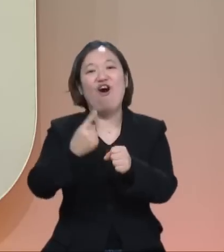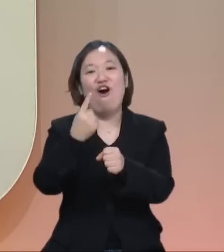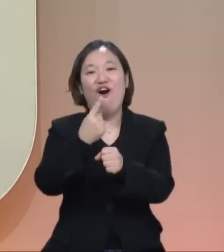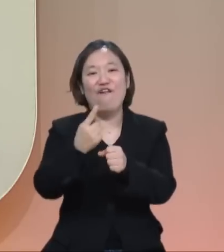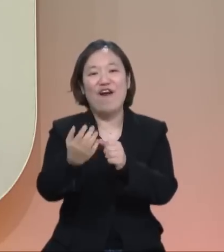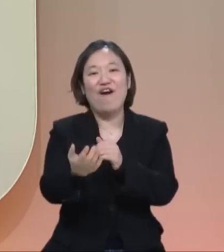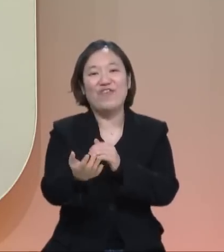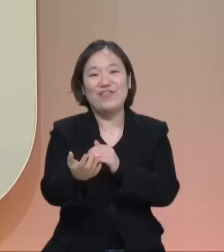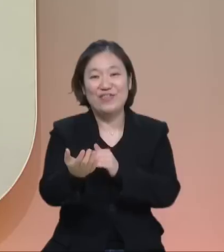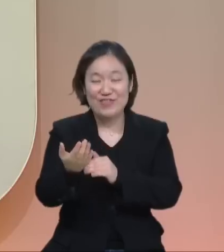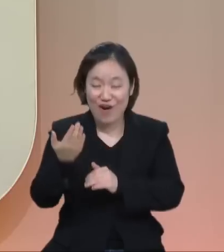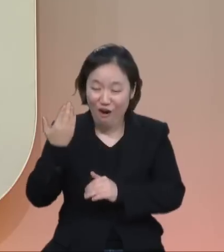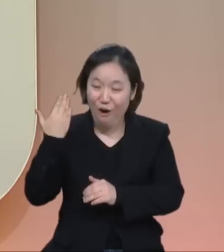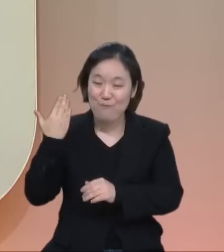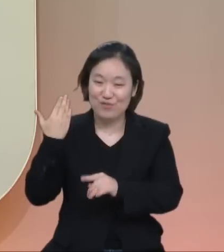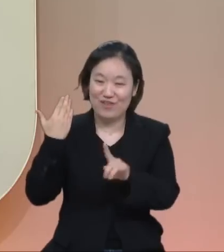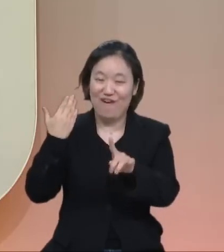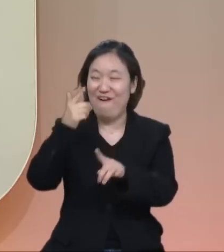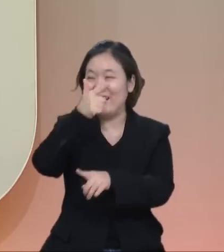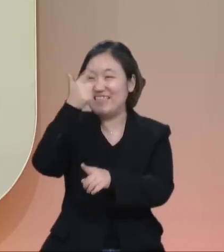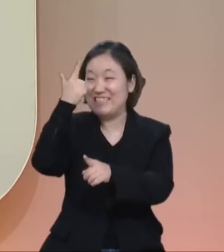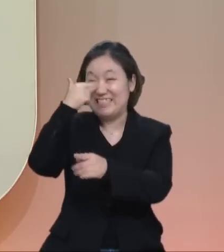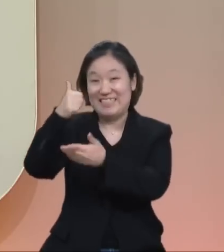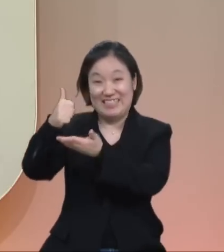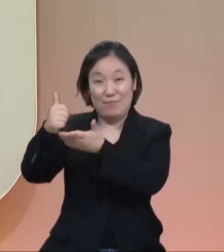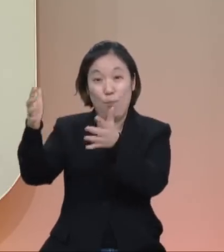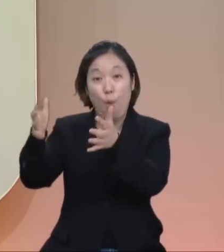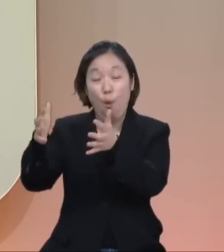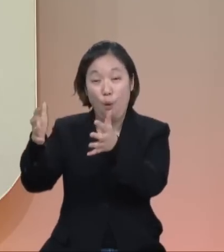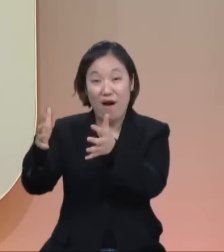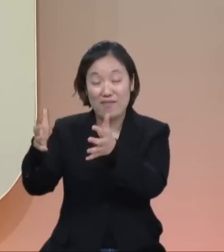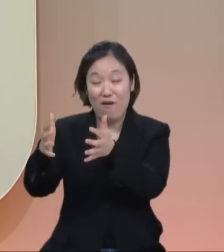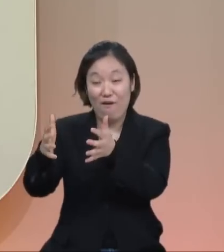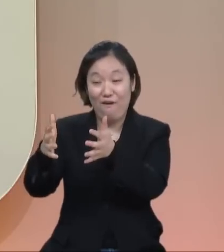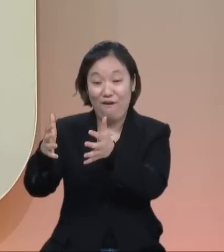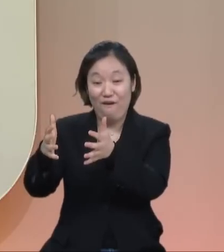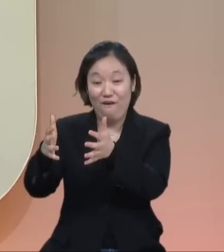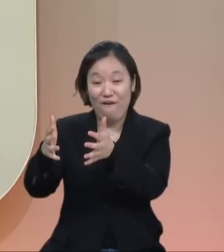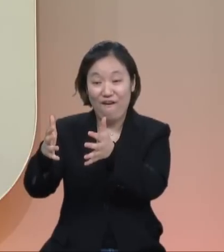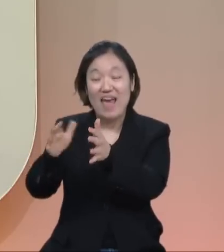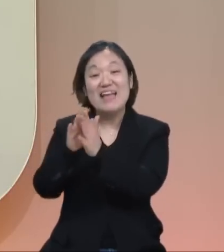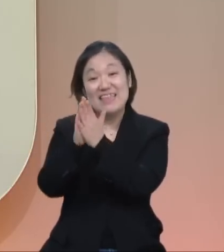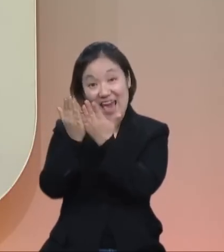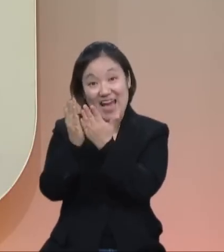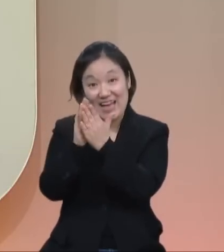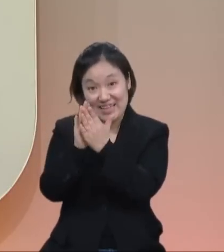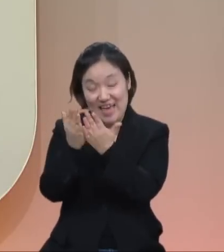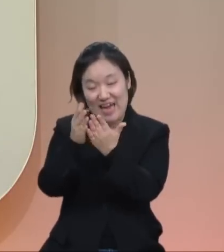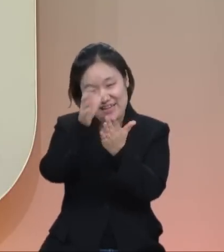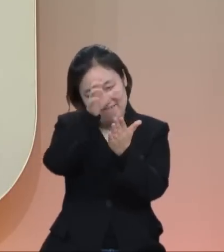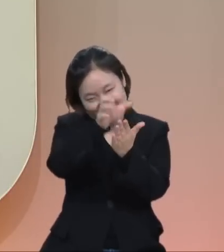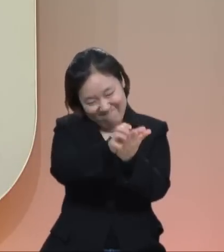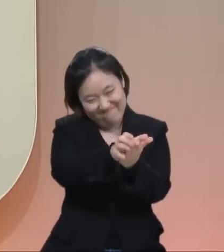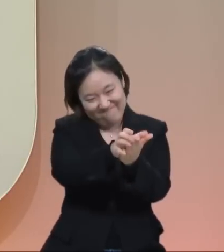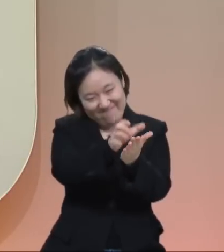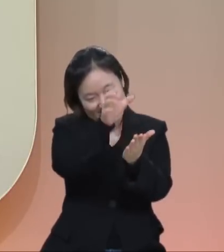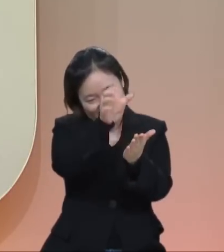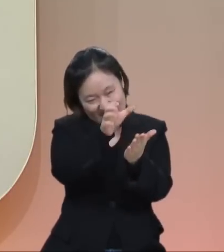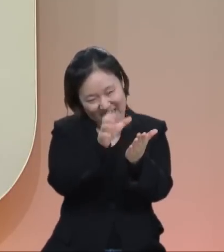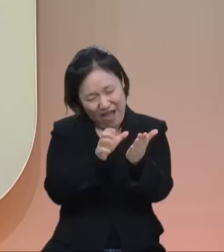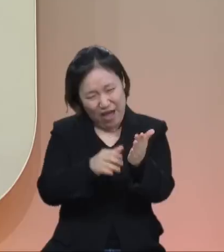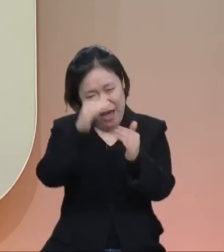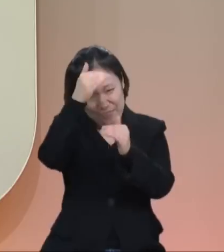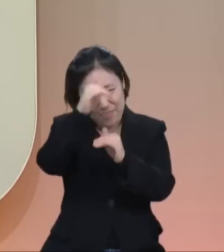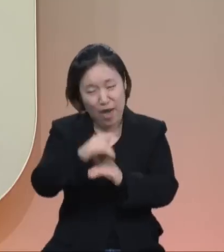수많은 큰 스님들이 그렇게 체록해 놓은 모아 놓은 영험담 그런 책에 그 이런